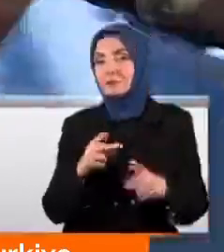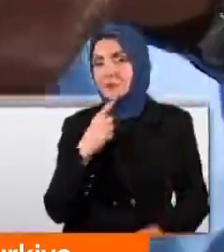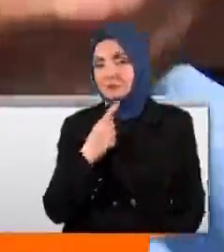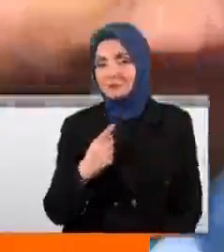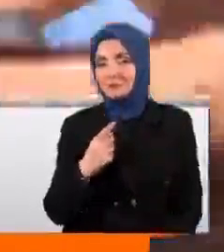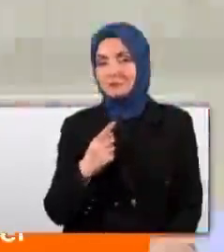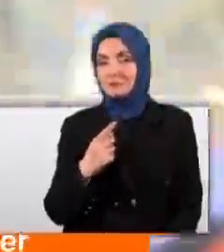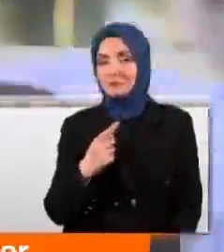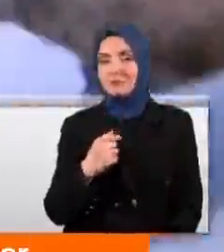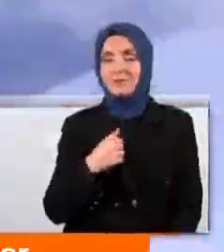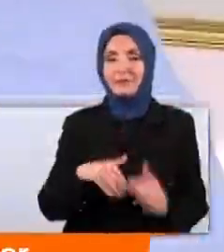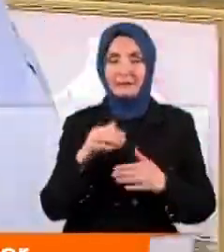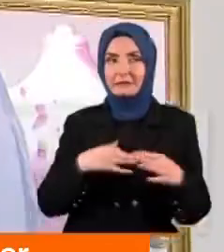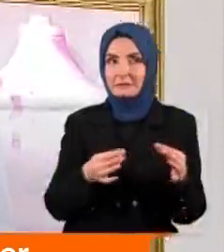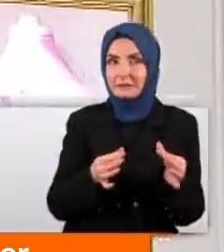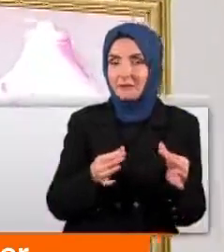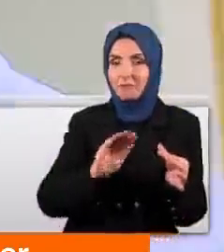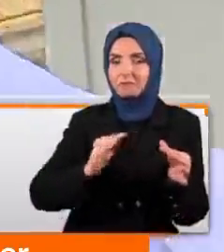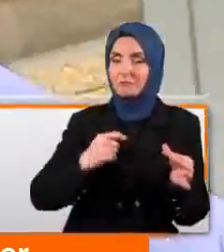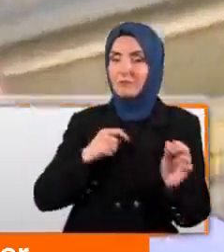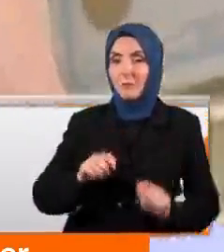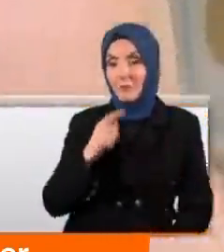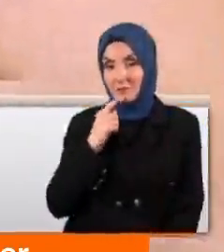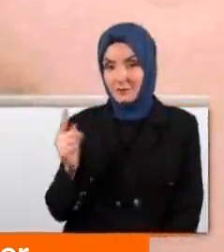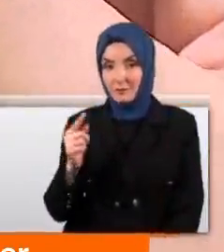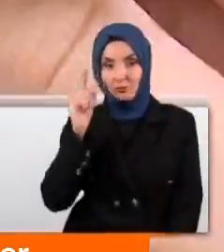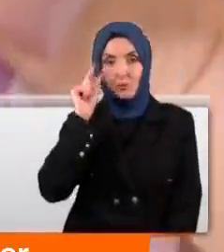değer, öyle anladım ben de. Şüphelendiği parayı en azından yan yana